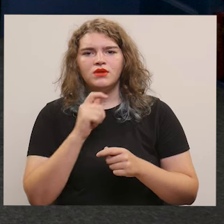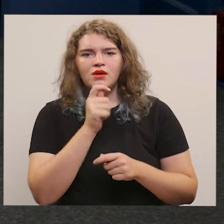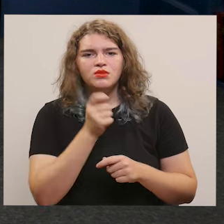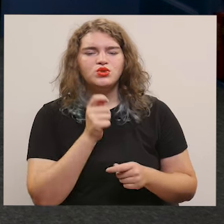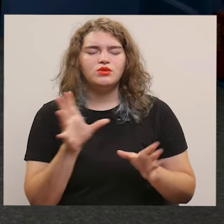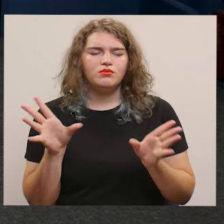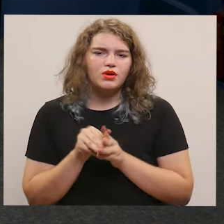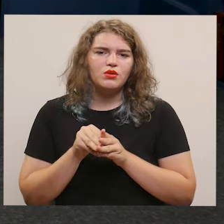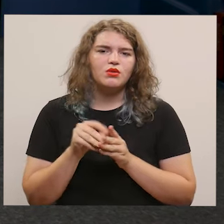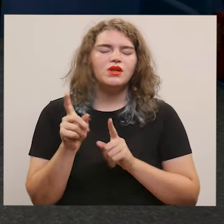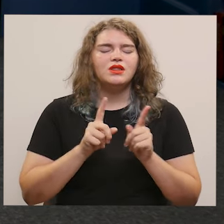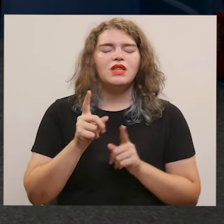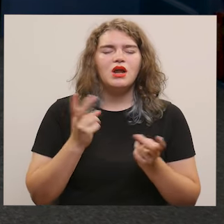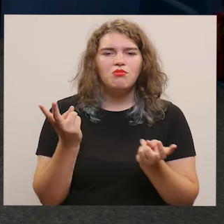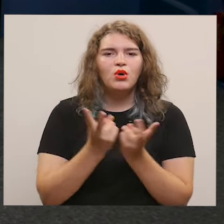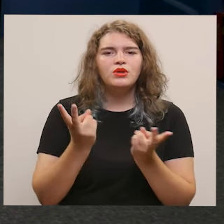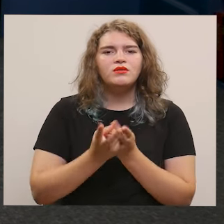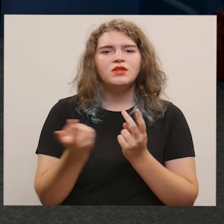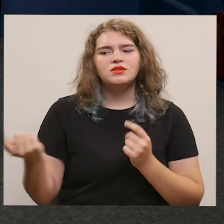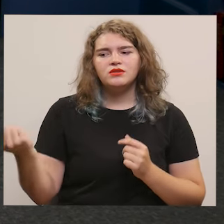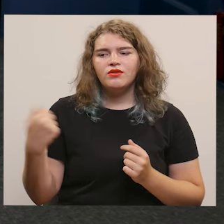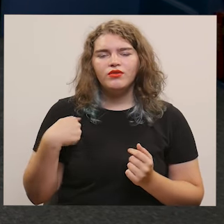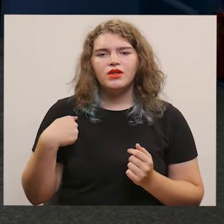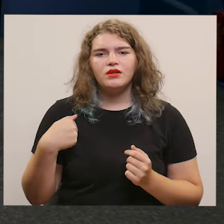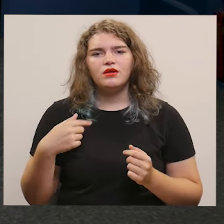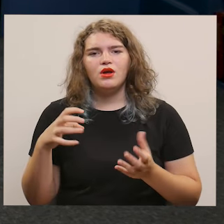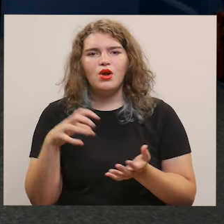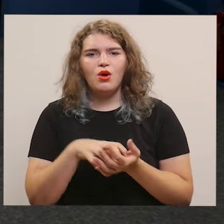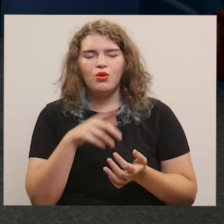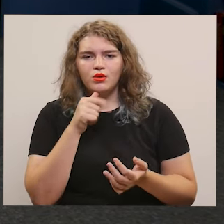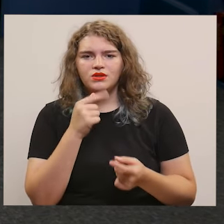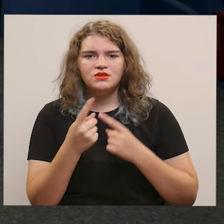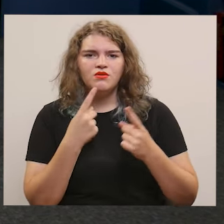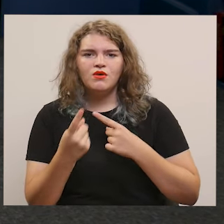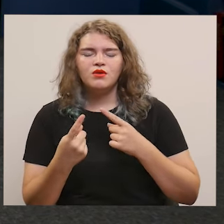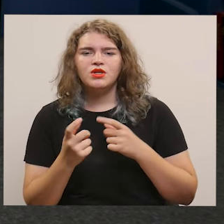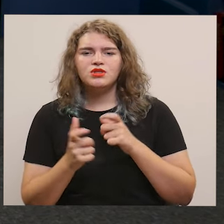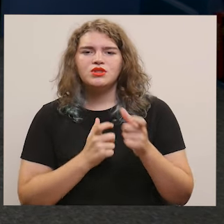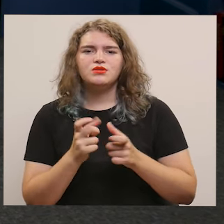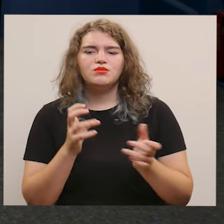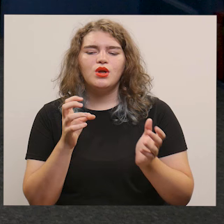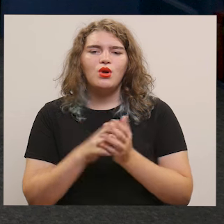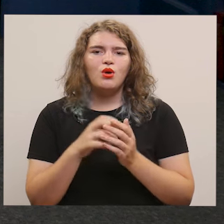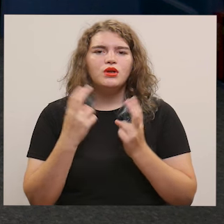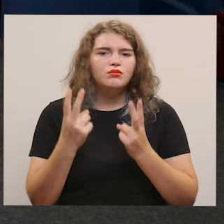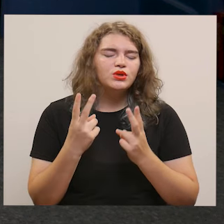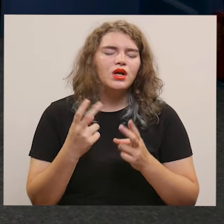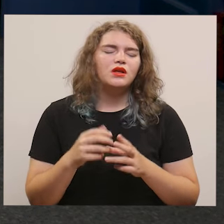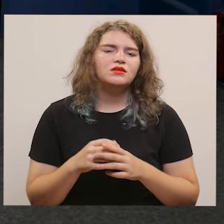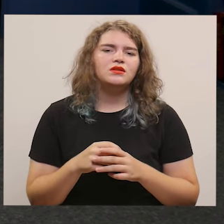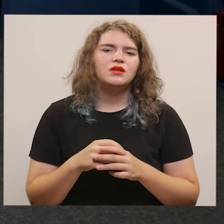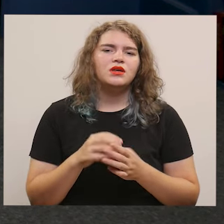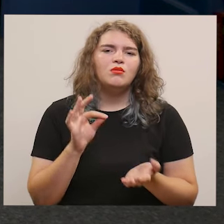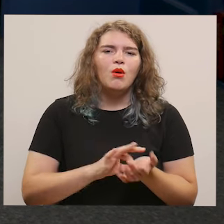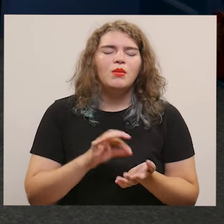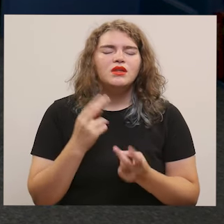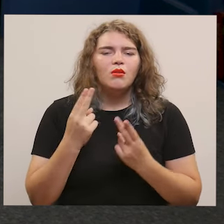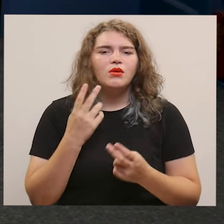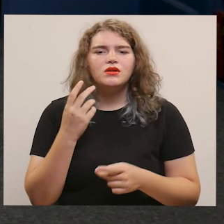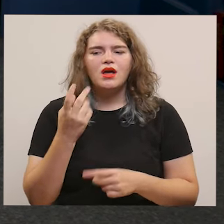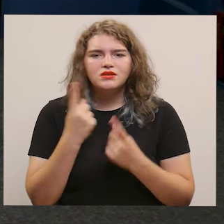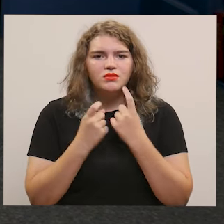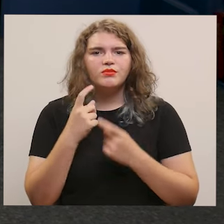gândit că ar fi potrivit să te aduc într-un cadru în care să vorbești despre momente cheie în care ai experimentat intervenția